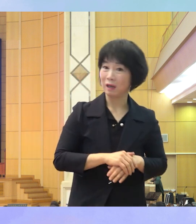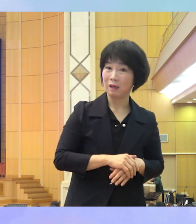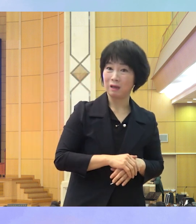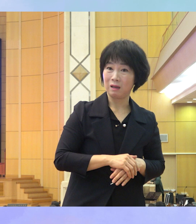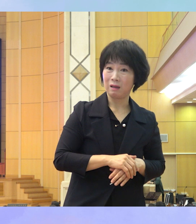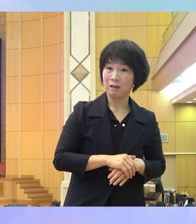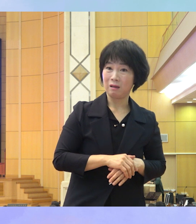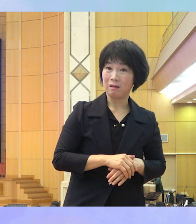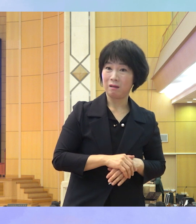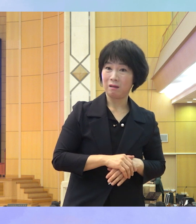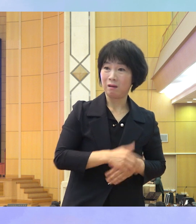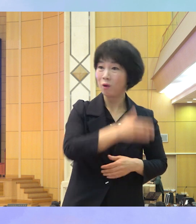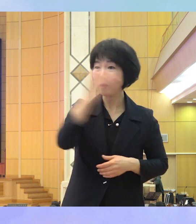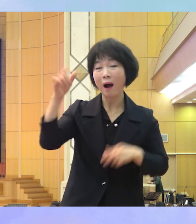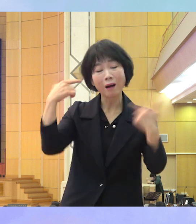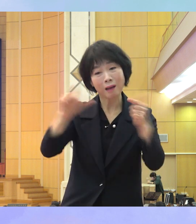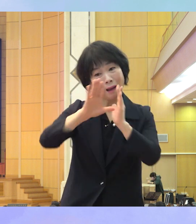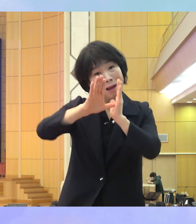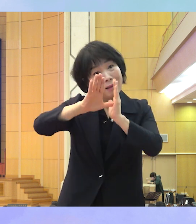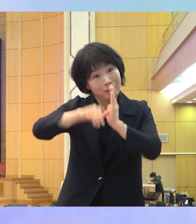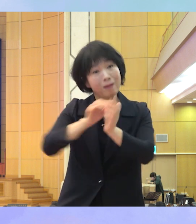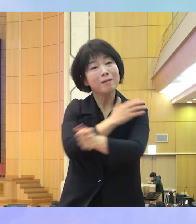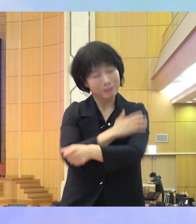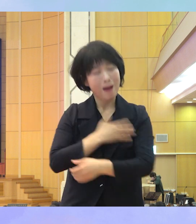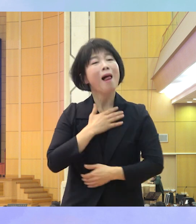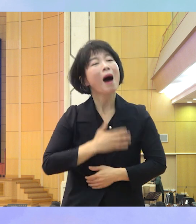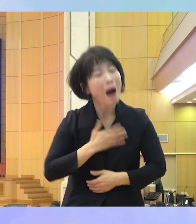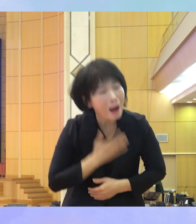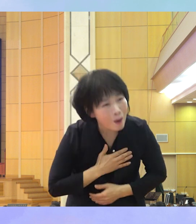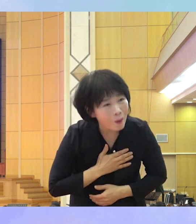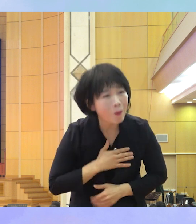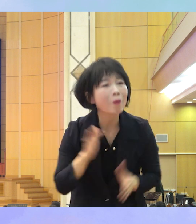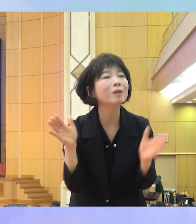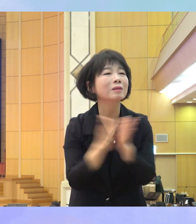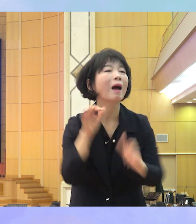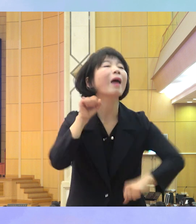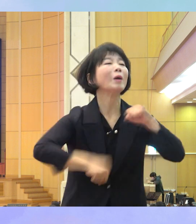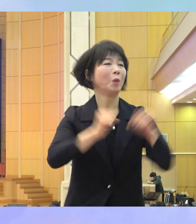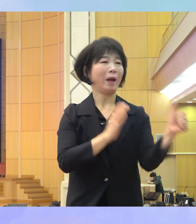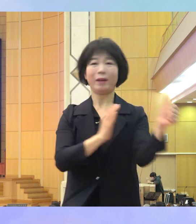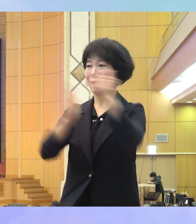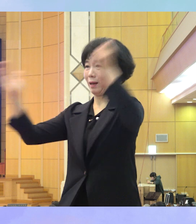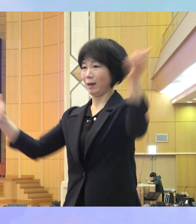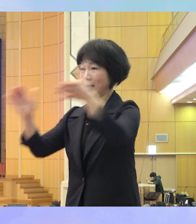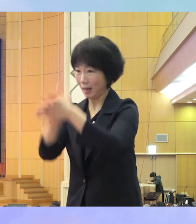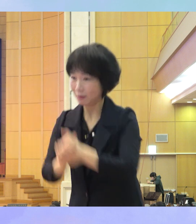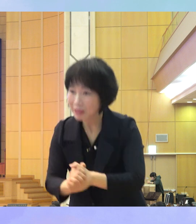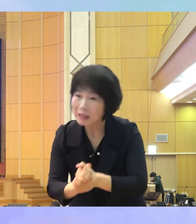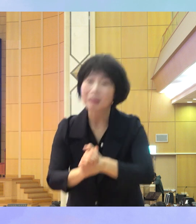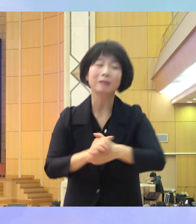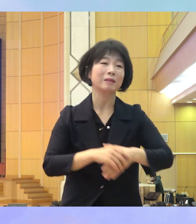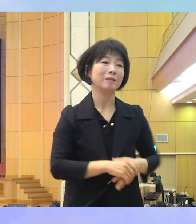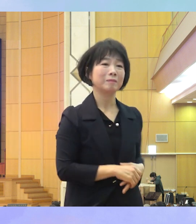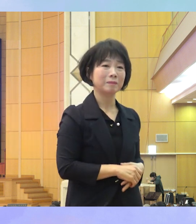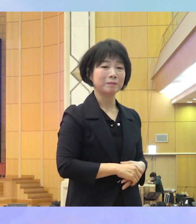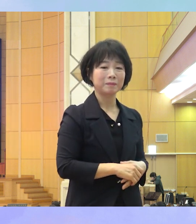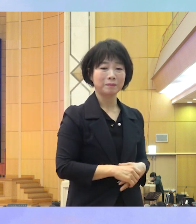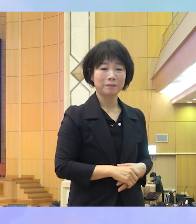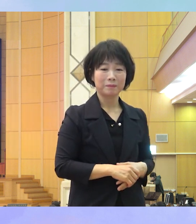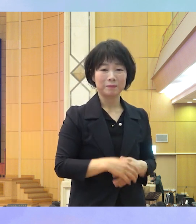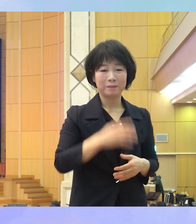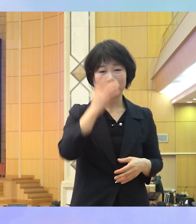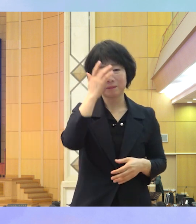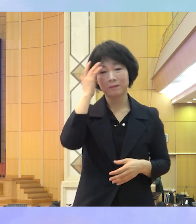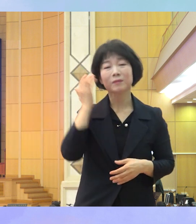알고 그런 때도 모르고 막 무조건 하는 게 아니라, 그래서 오늘 본문 말씀에서 유력자라고 선착하는 것도